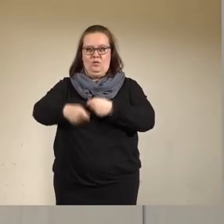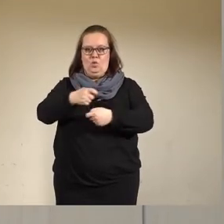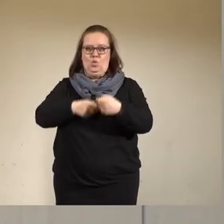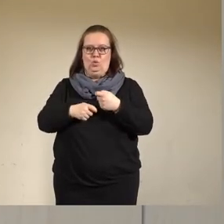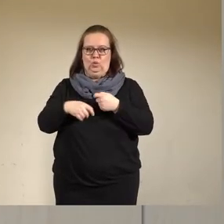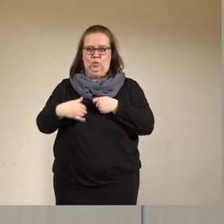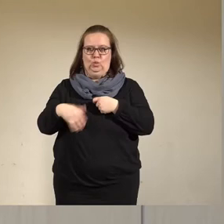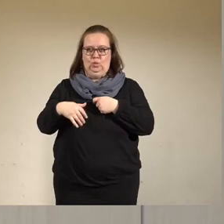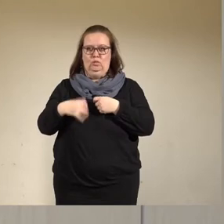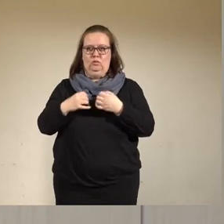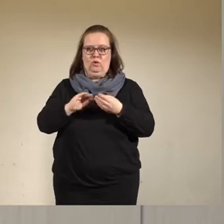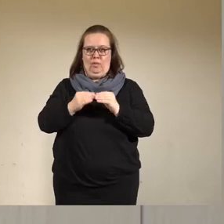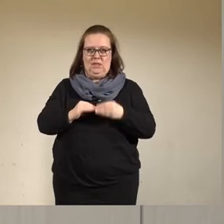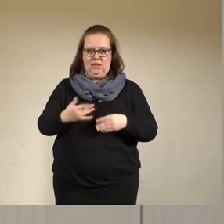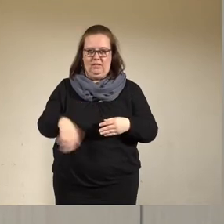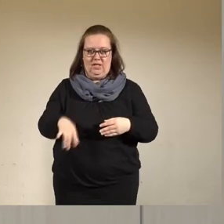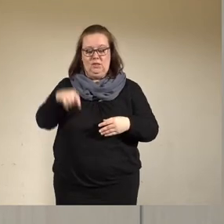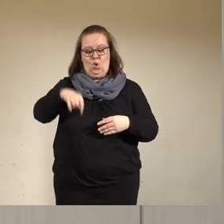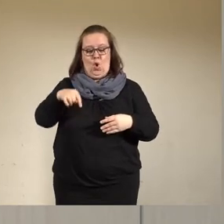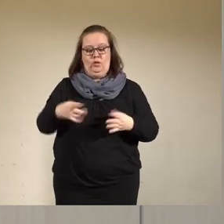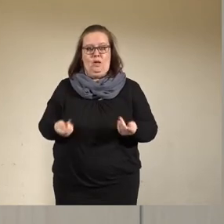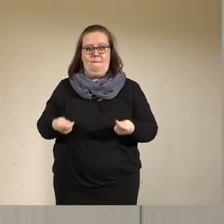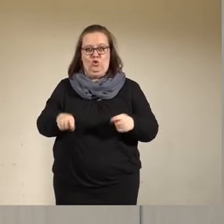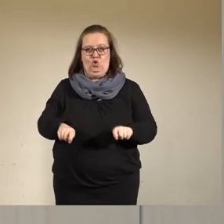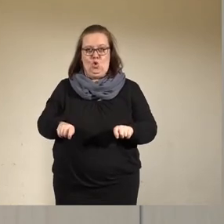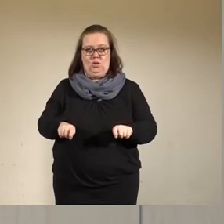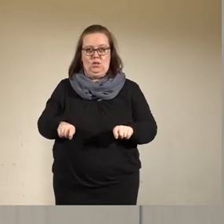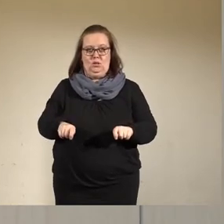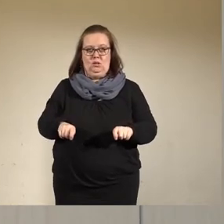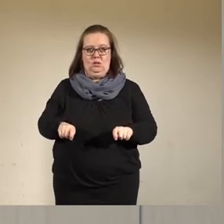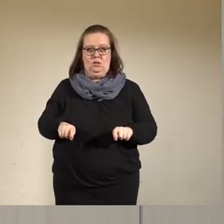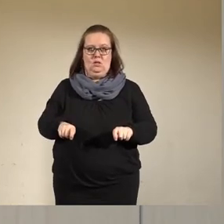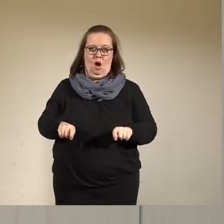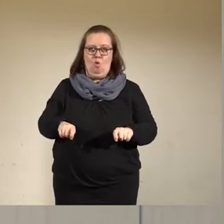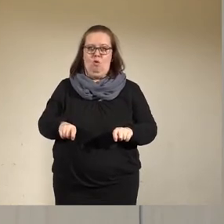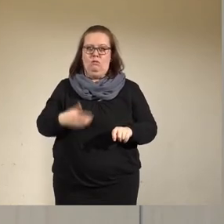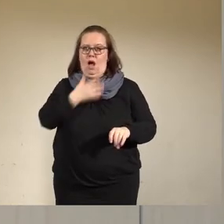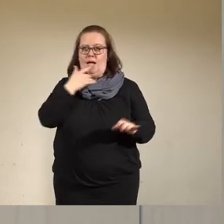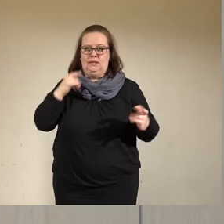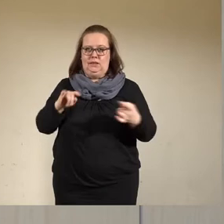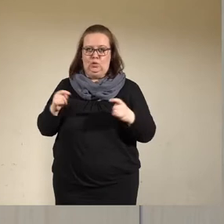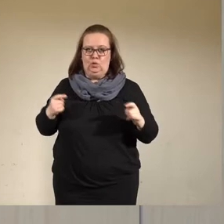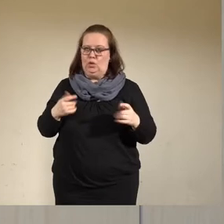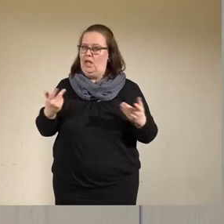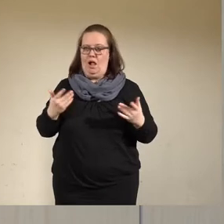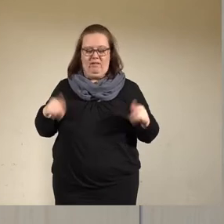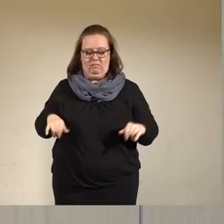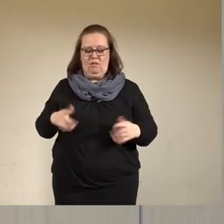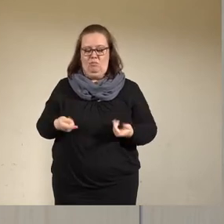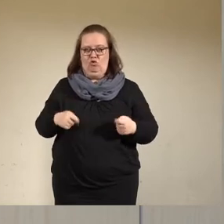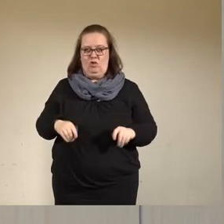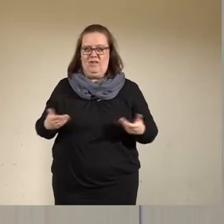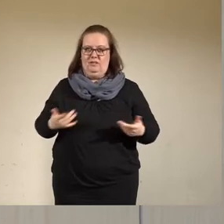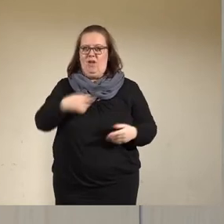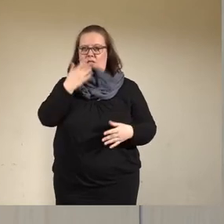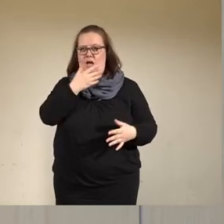extrem wackeligen Beinen. Der Beschluss, der heute gefasst werden soll, wird ebenfalls umstritten sein, egal was heute genau beschlossen werden